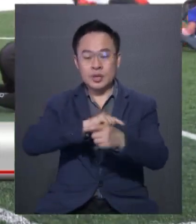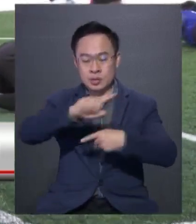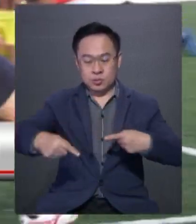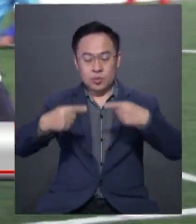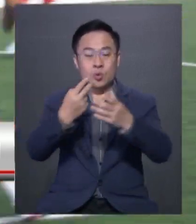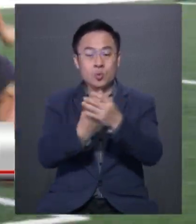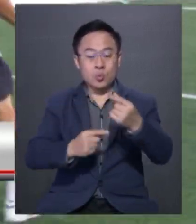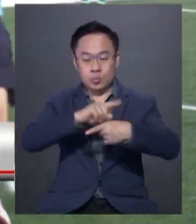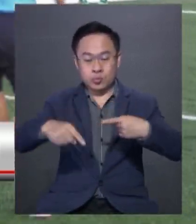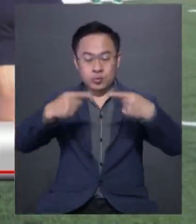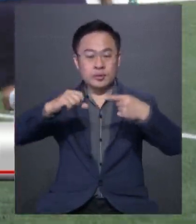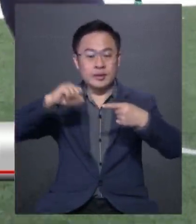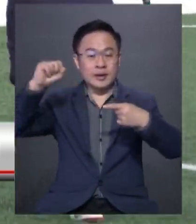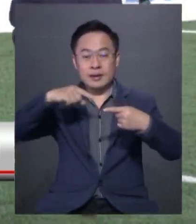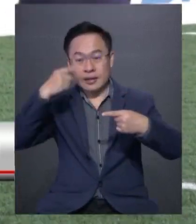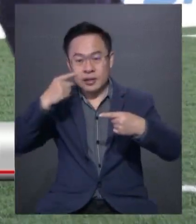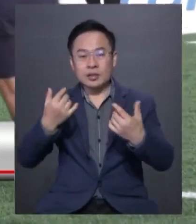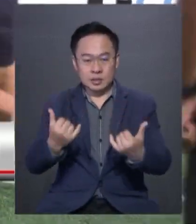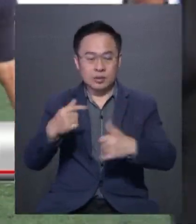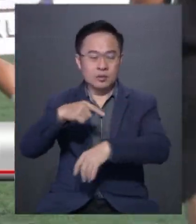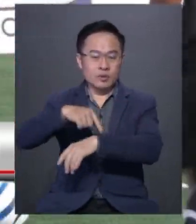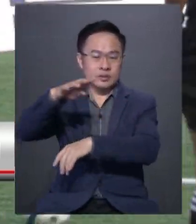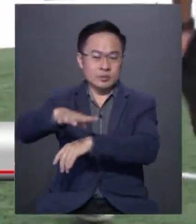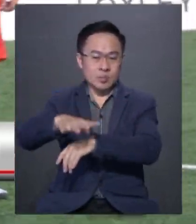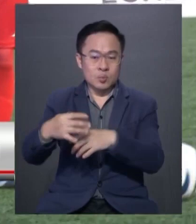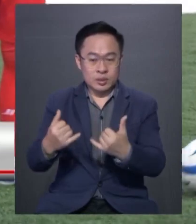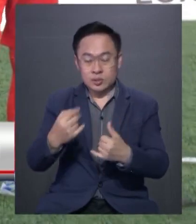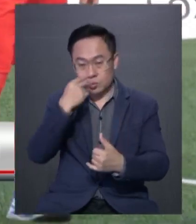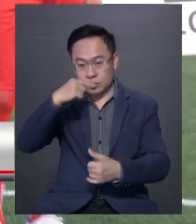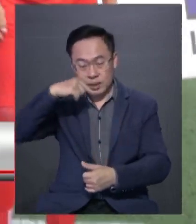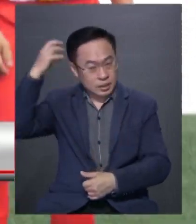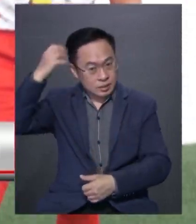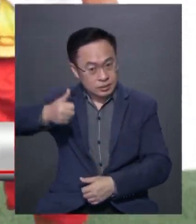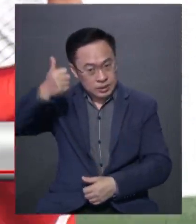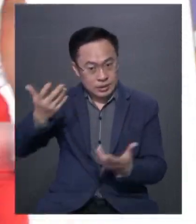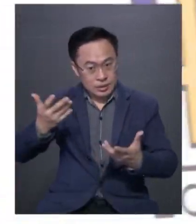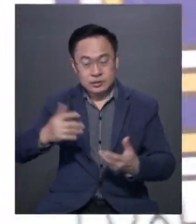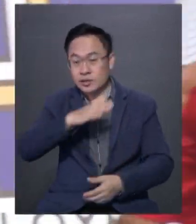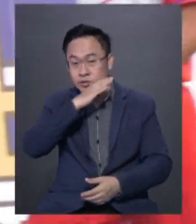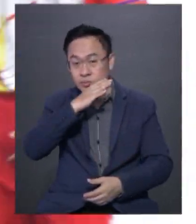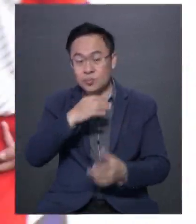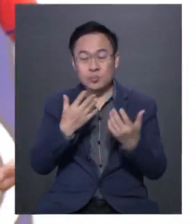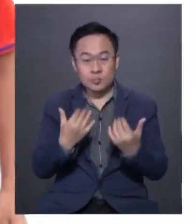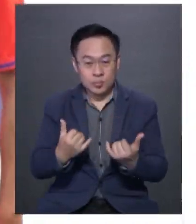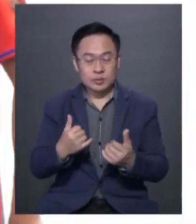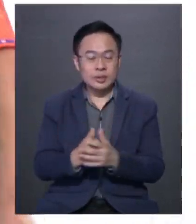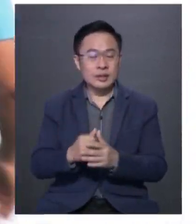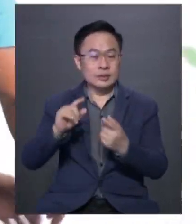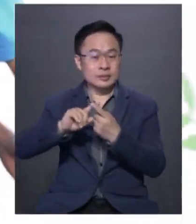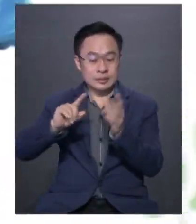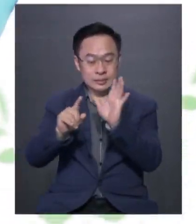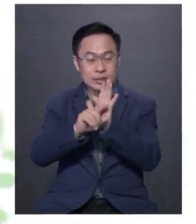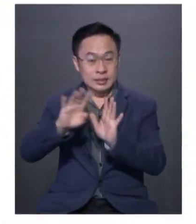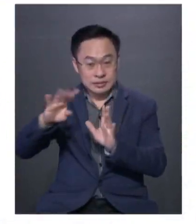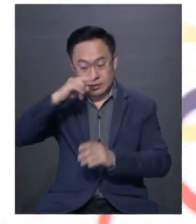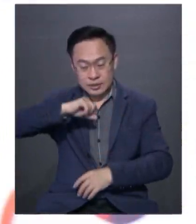ในนัดชิงชนะเลิศนะคะจะแข่งขันกันวันนี้ตอน 4:00 น.นะคะก็หวังว่าจะชนะ4เกมรวดนะคะแล้วก็คว้าแชมป์ร